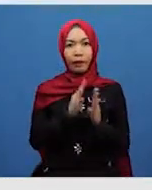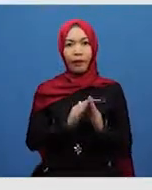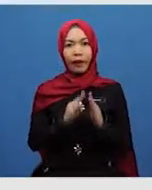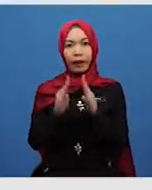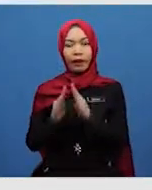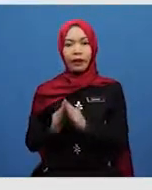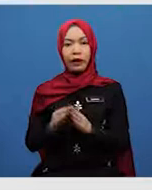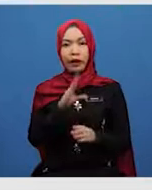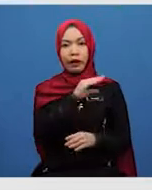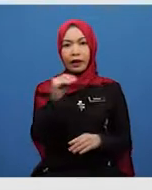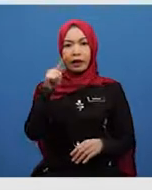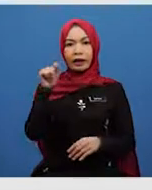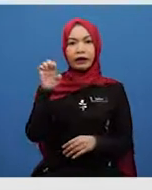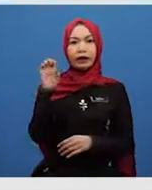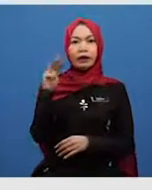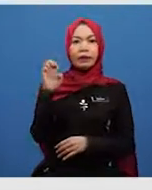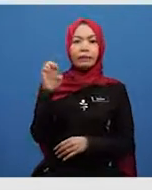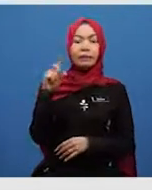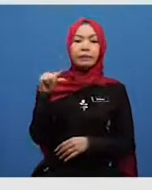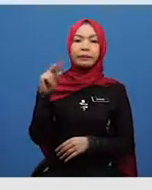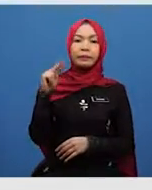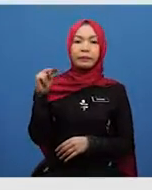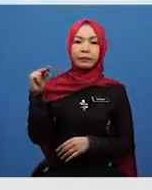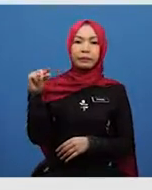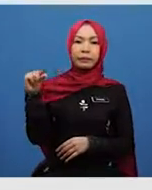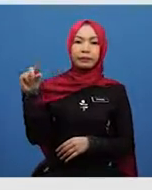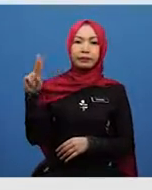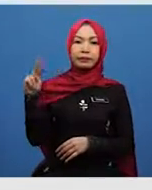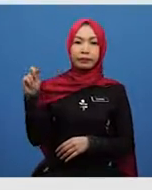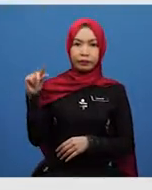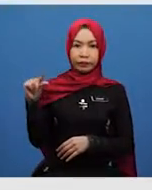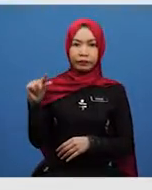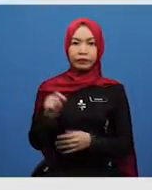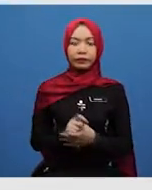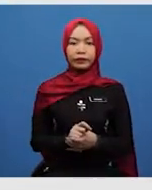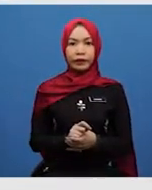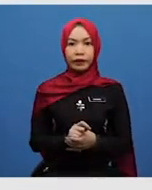ini adalah sebagai wakil Sultan Brunei